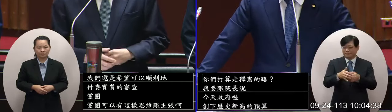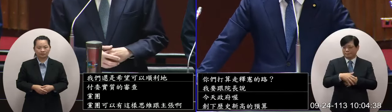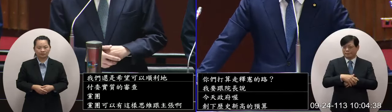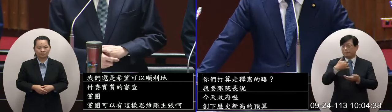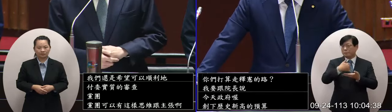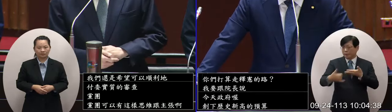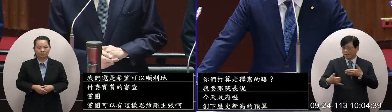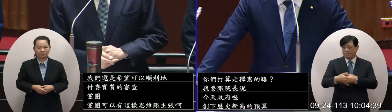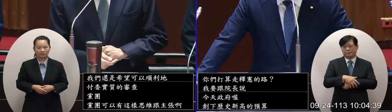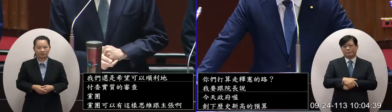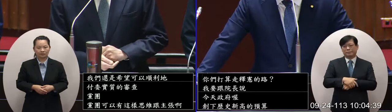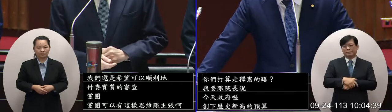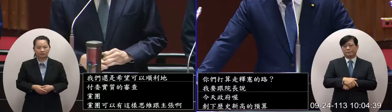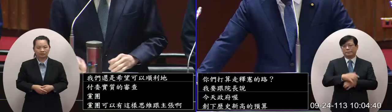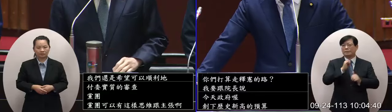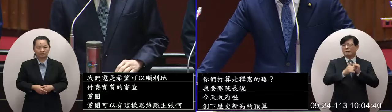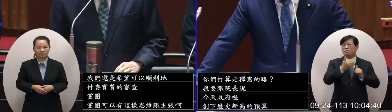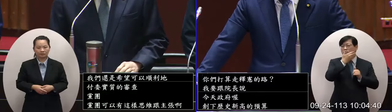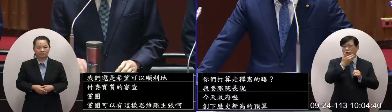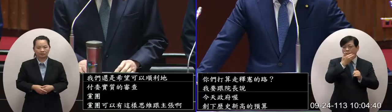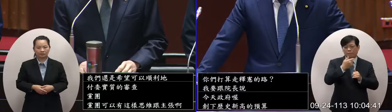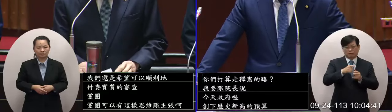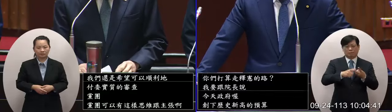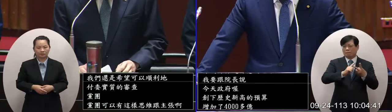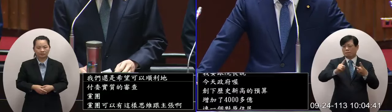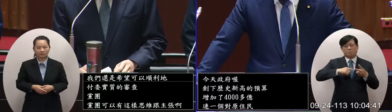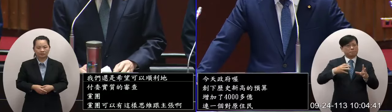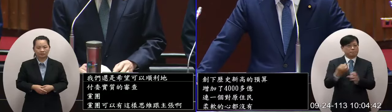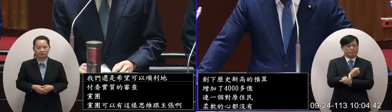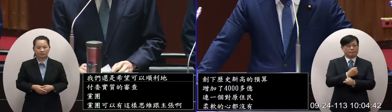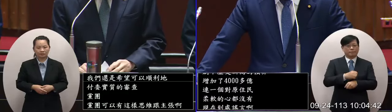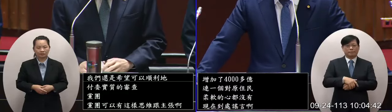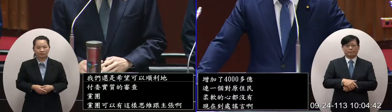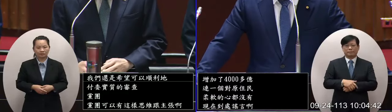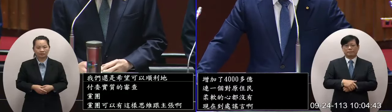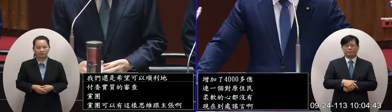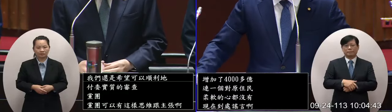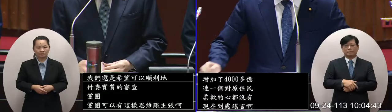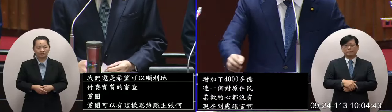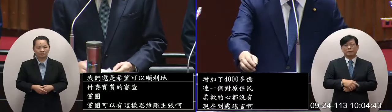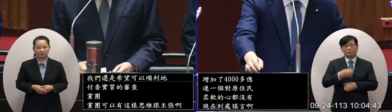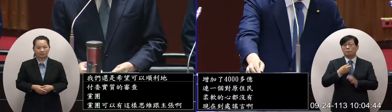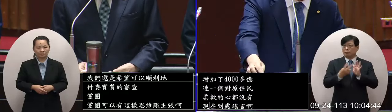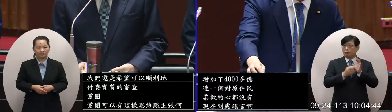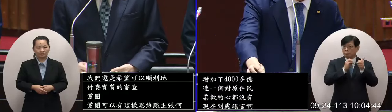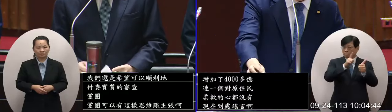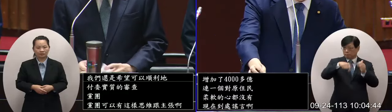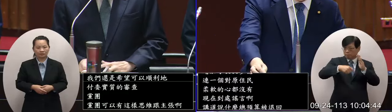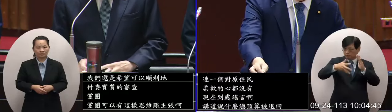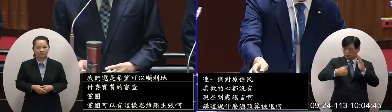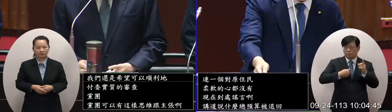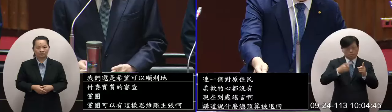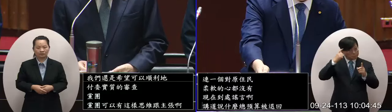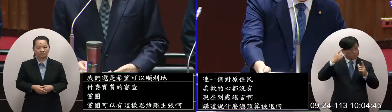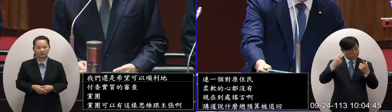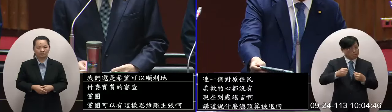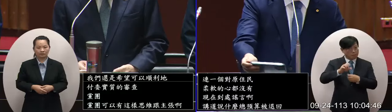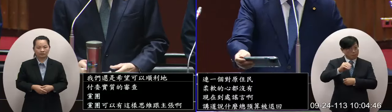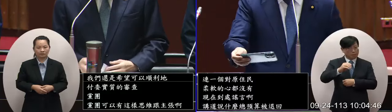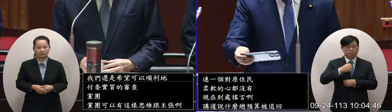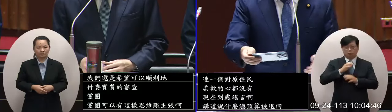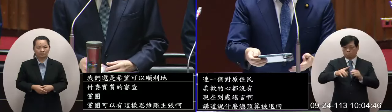被退回，社福支出什么都不见了。我讲一个东西给院长听，你认不认同了、啊、哈？这